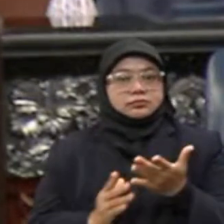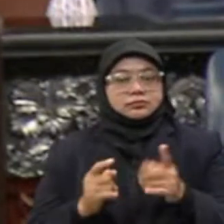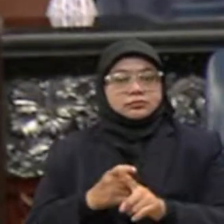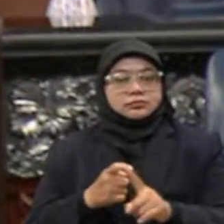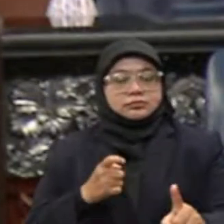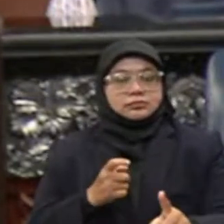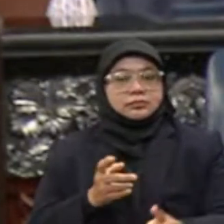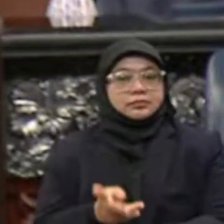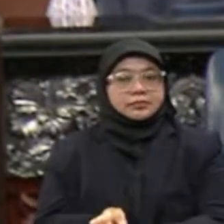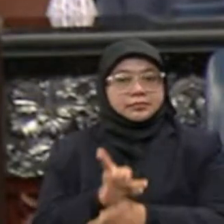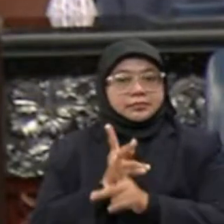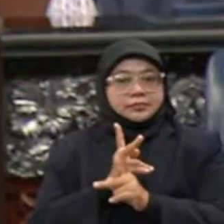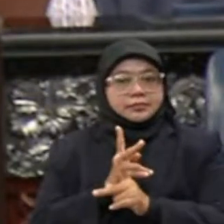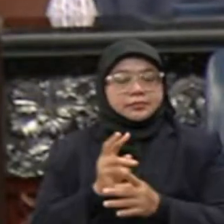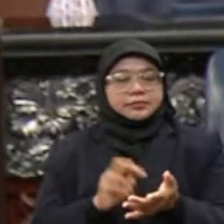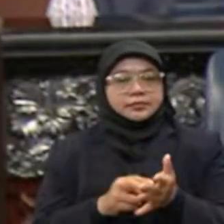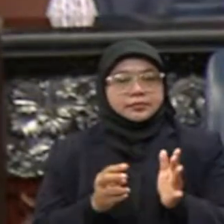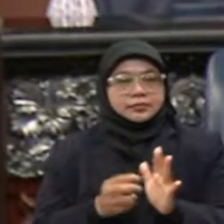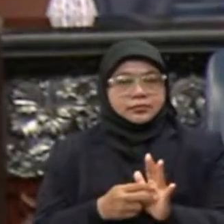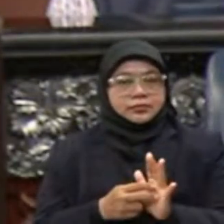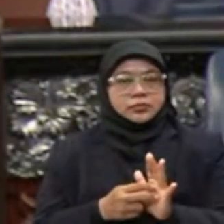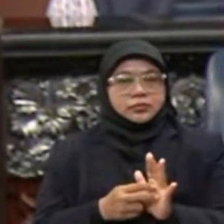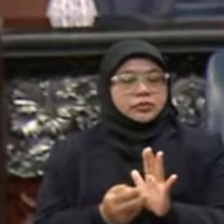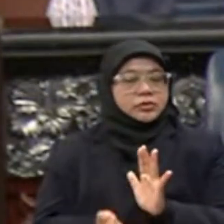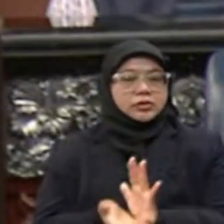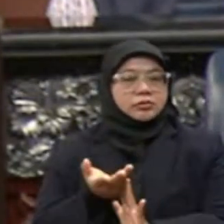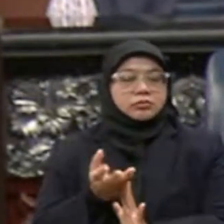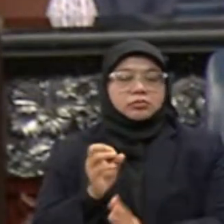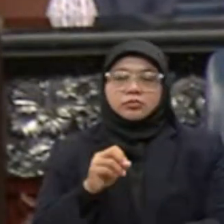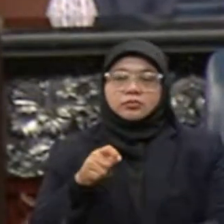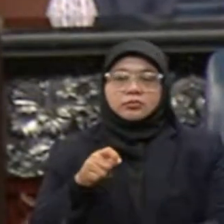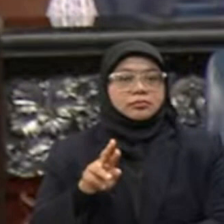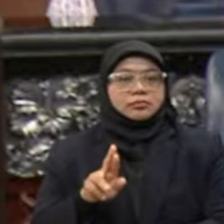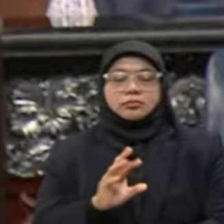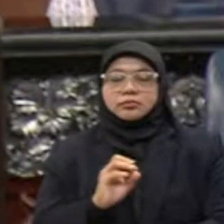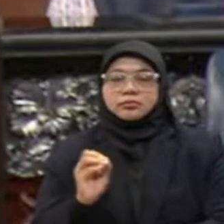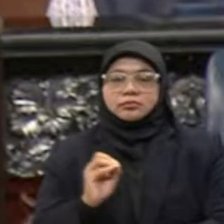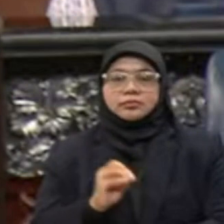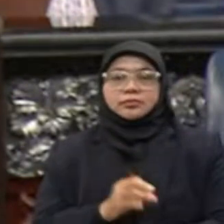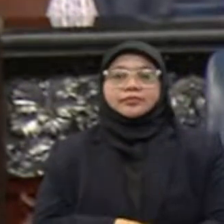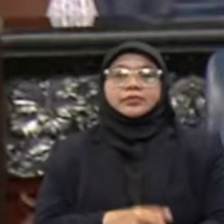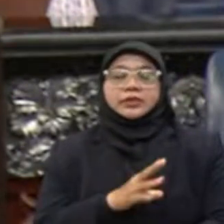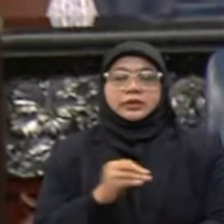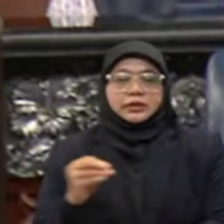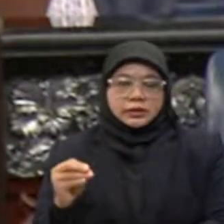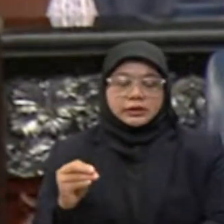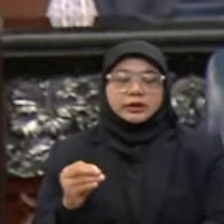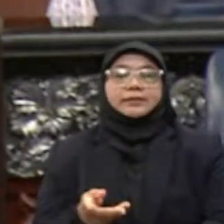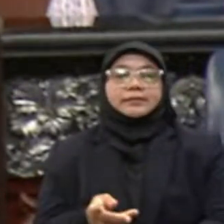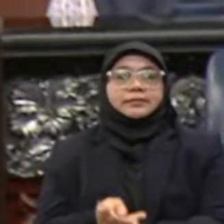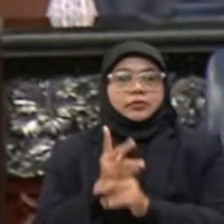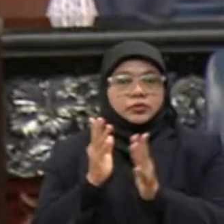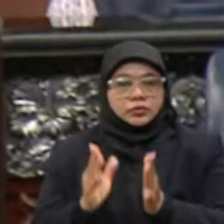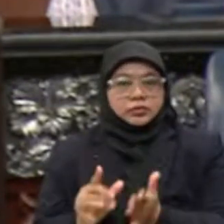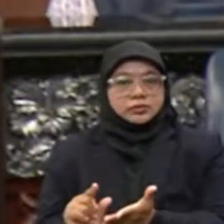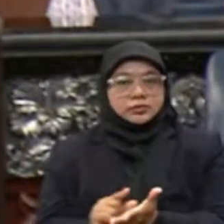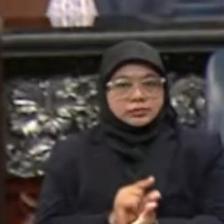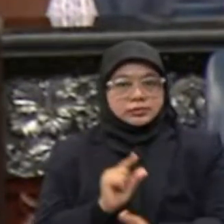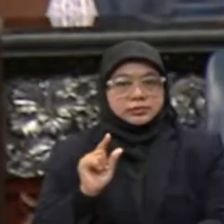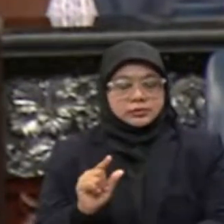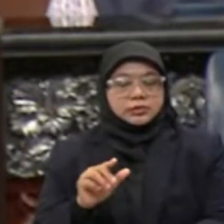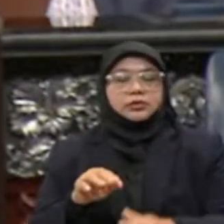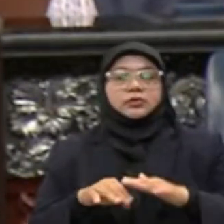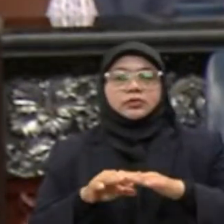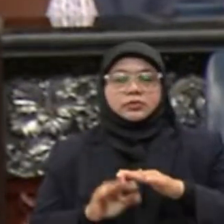pinjaman itu tidak akan terendah kepada kenaikan opr bagi peminjam berpendapatan rendah pendapatan kurang